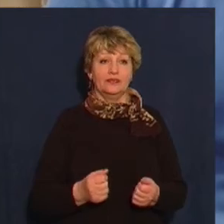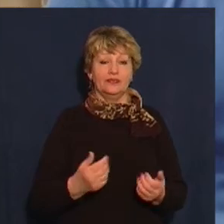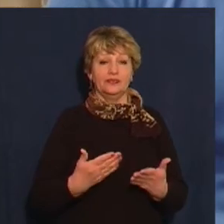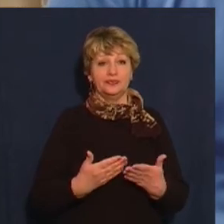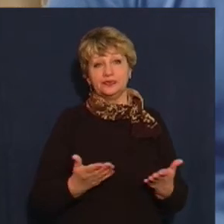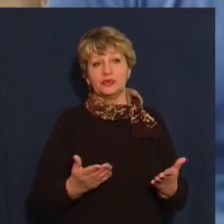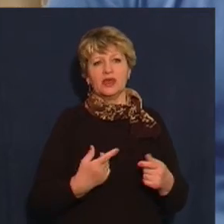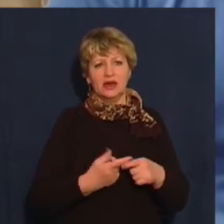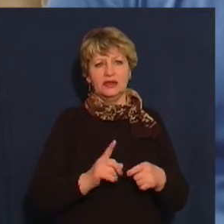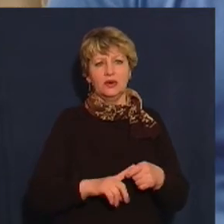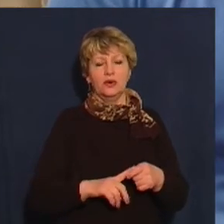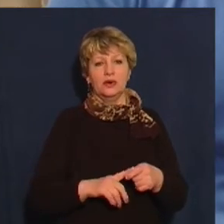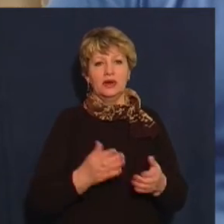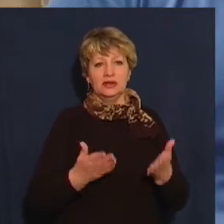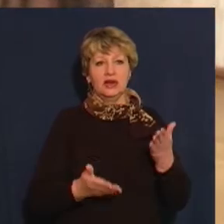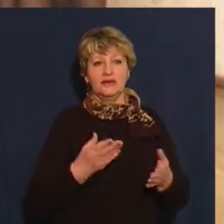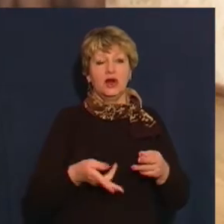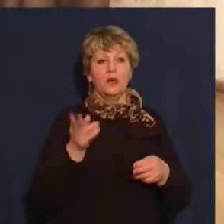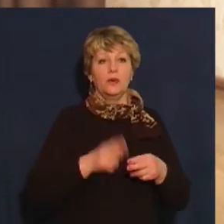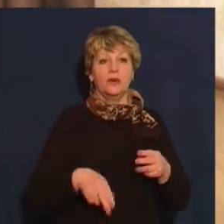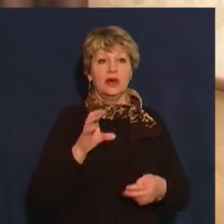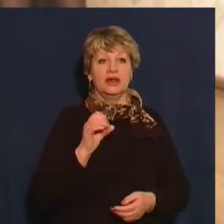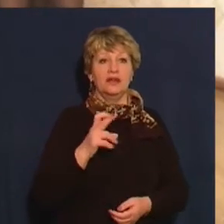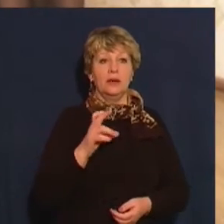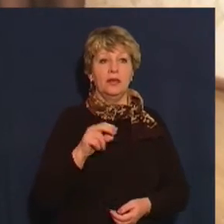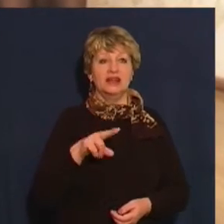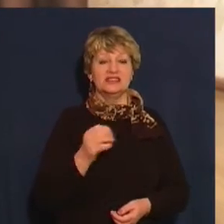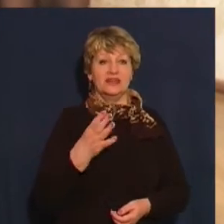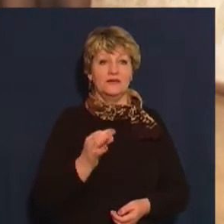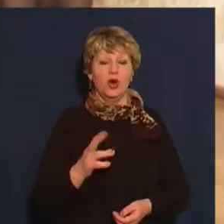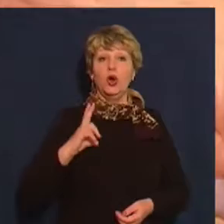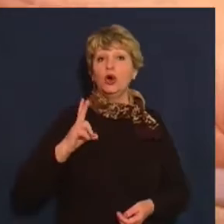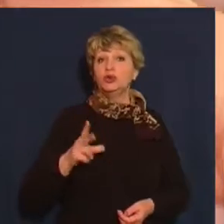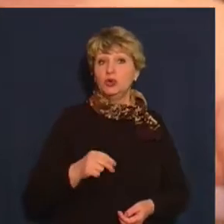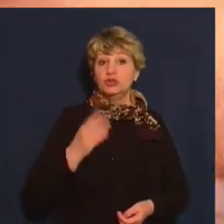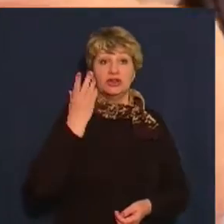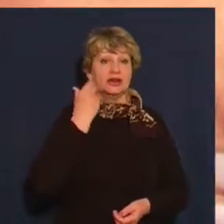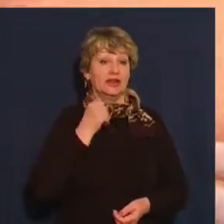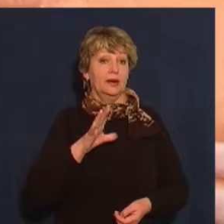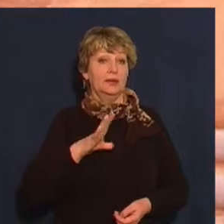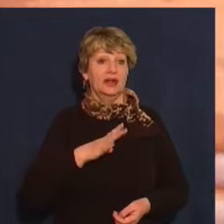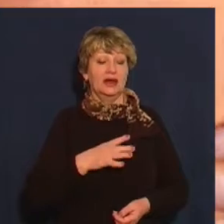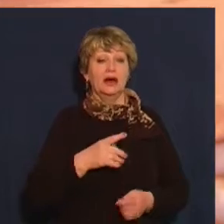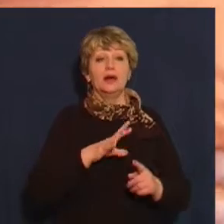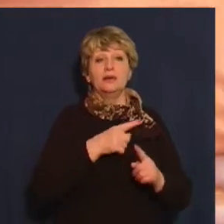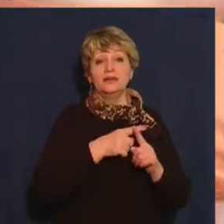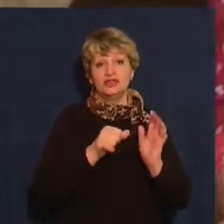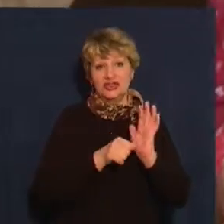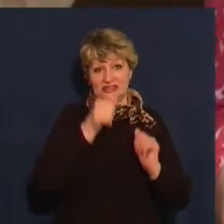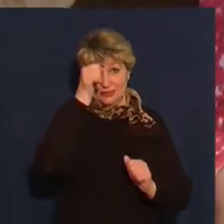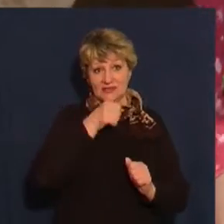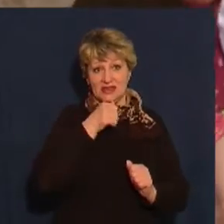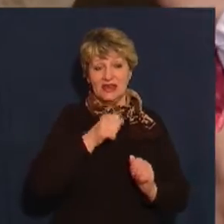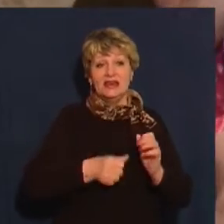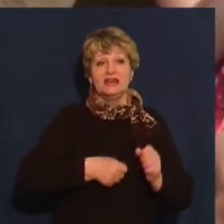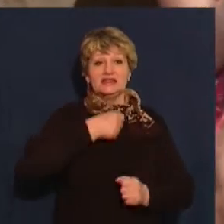В основному закінчився на Дебальцево. Донці Златі, коли тато відправився на схід, було півроку. Старшому сину